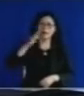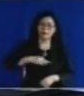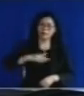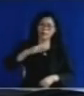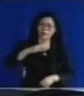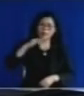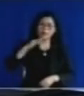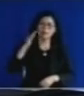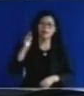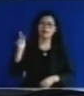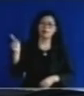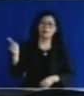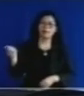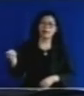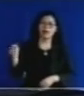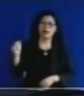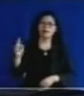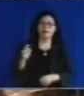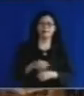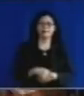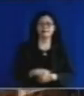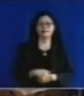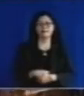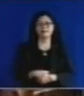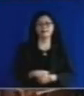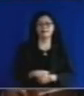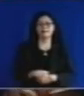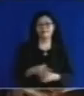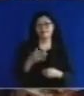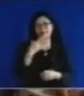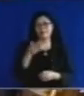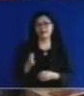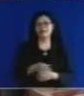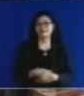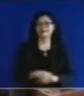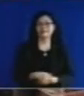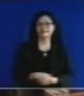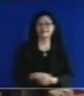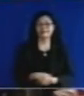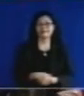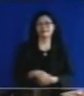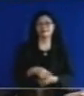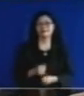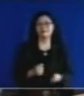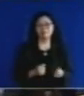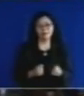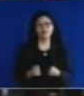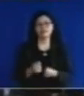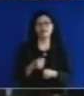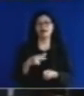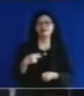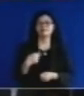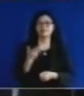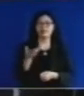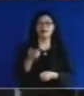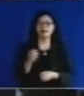untuk merugikan masyarakat Kabupaten. Terima kasih, beri tepuk tangan. Berikutnya, saya persilahkan pada pasangan